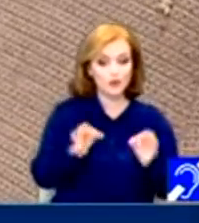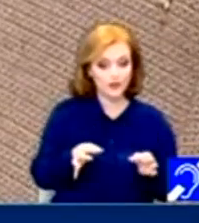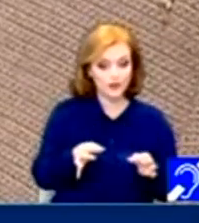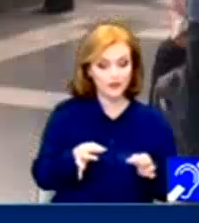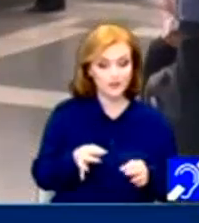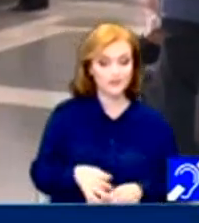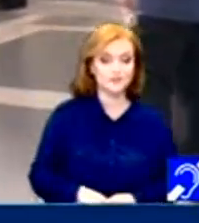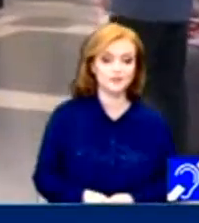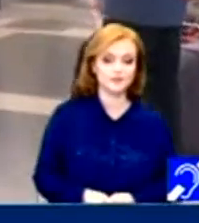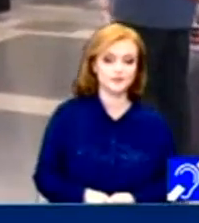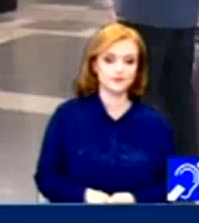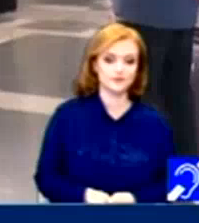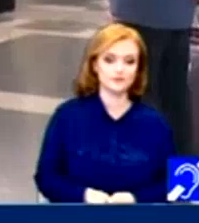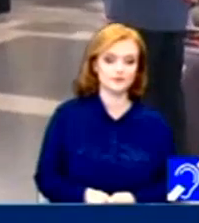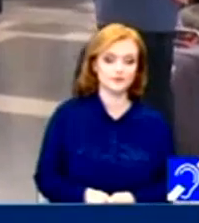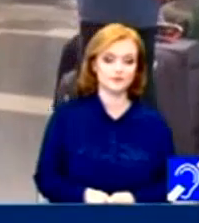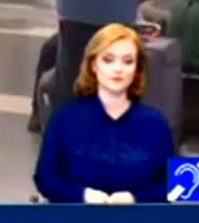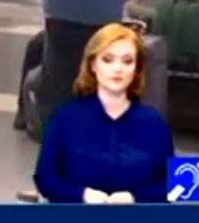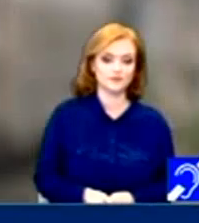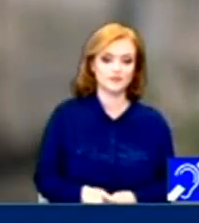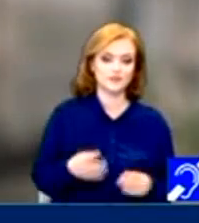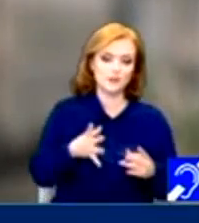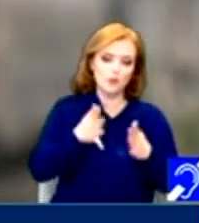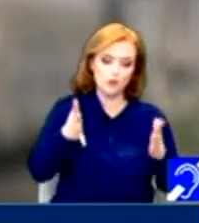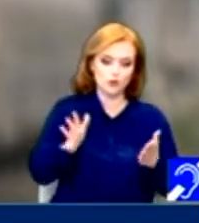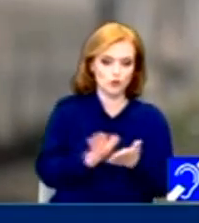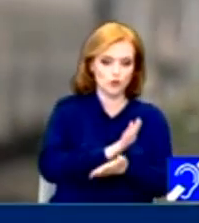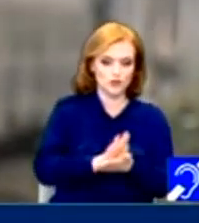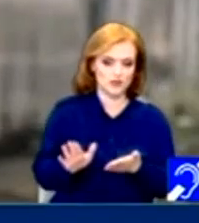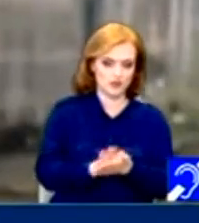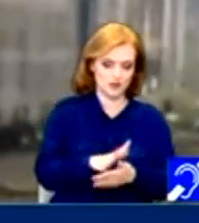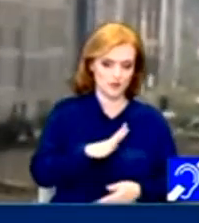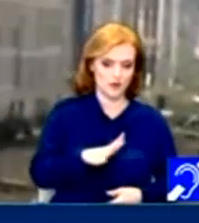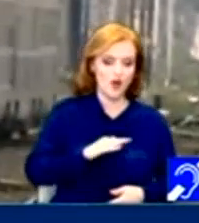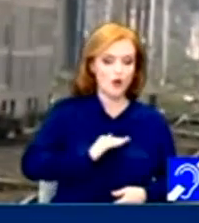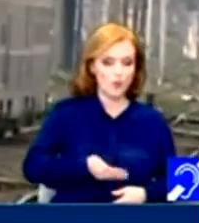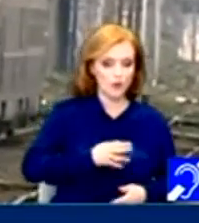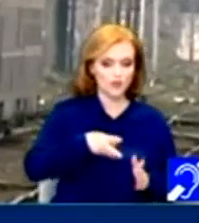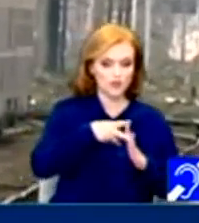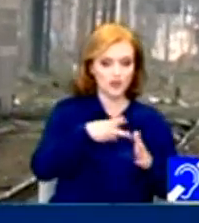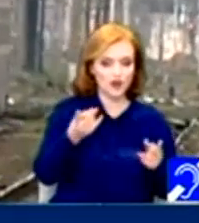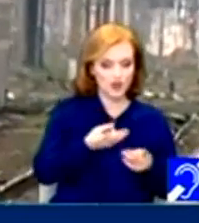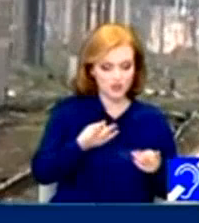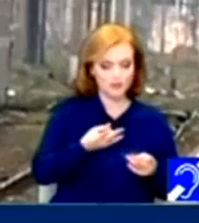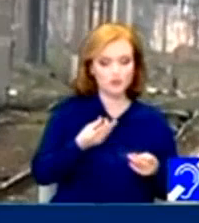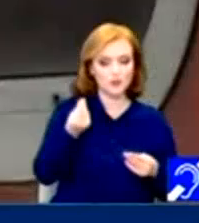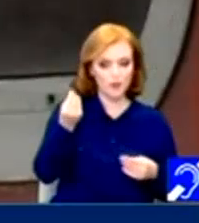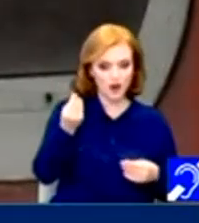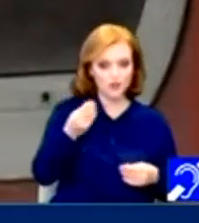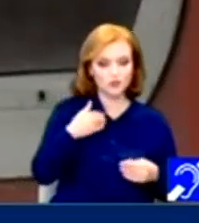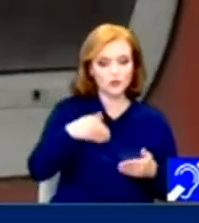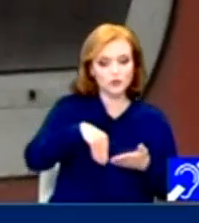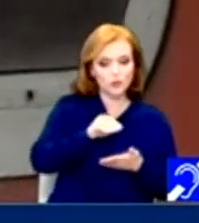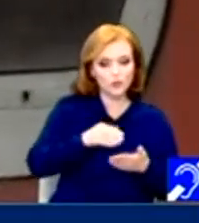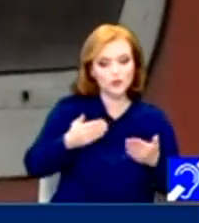mijloacele de transport. Ar putea să investească în curățenie. Compania are nevoie de mai mulți bani și pentru că vrea să cumpere trenuri noi. Pe de altă